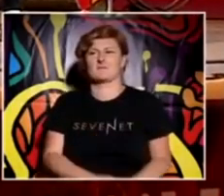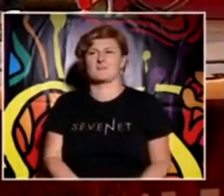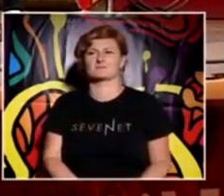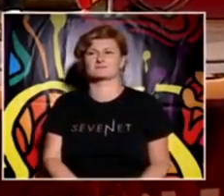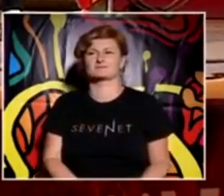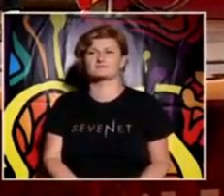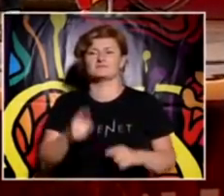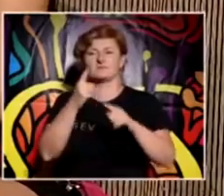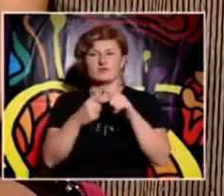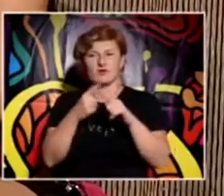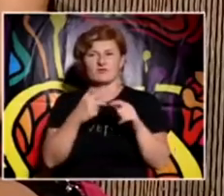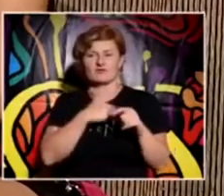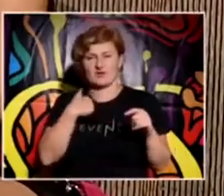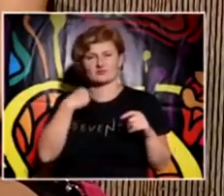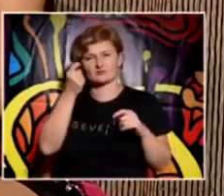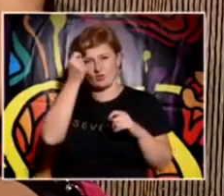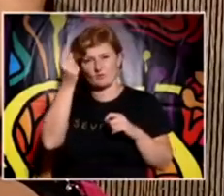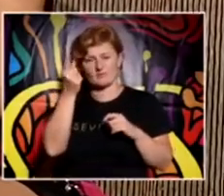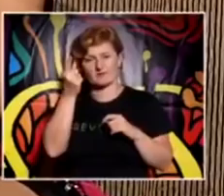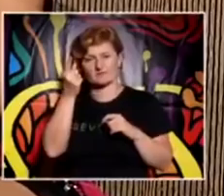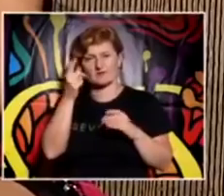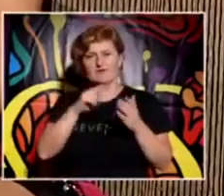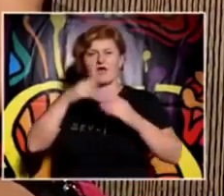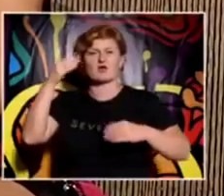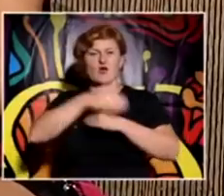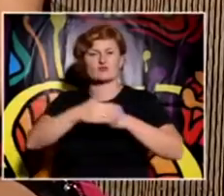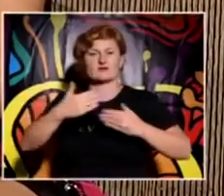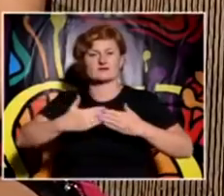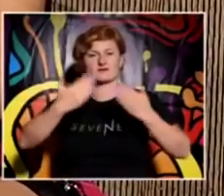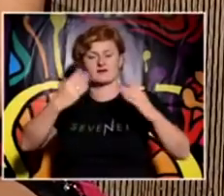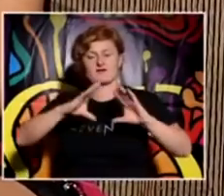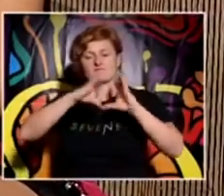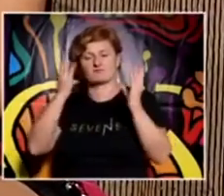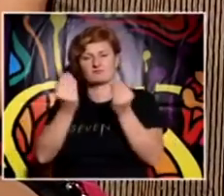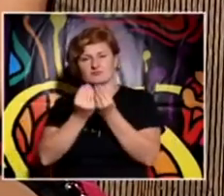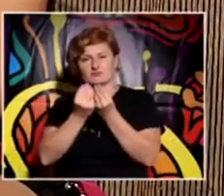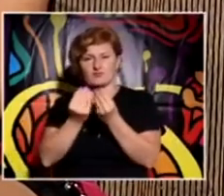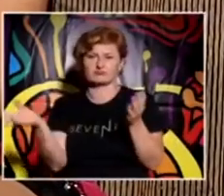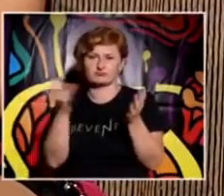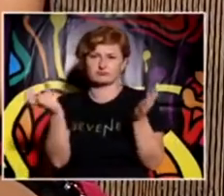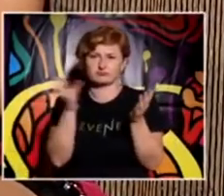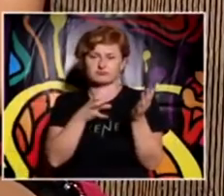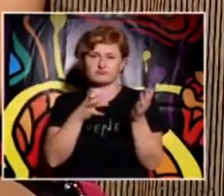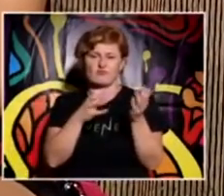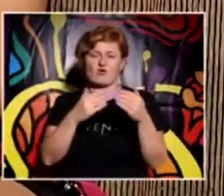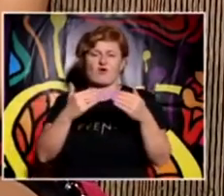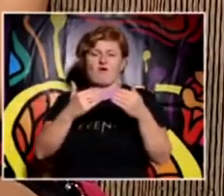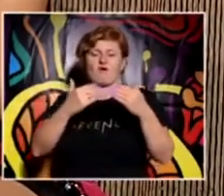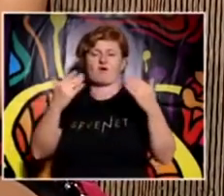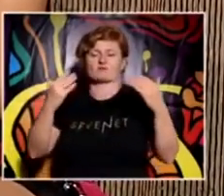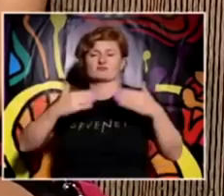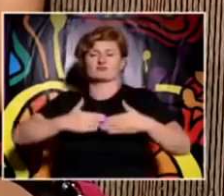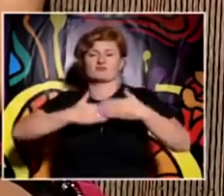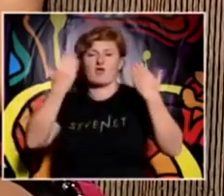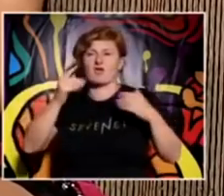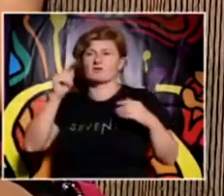patent taki trochę, że na koniec dnia wszystko wrzucamy, jest całkiem dobry, dlatego że w ciągu dnia my się skupiamy